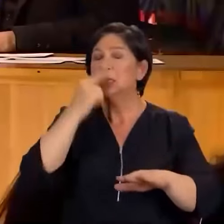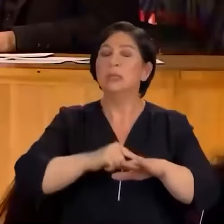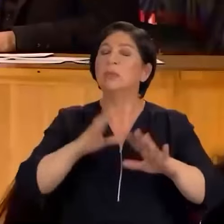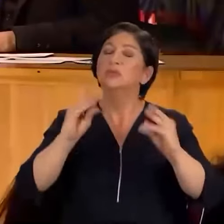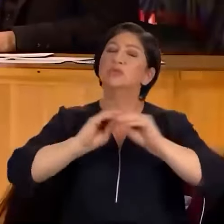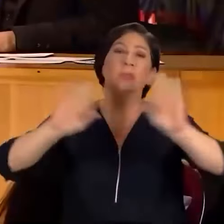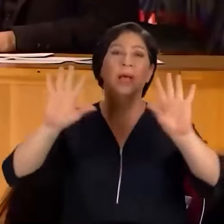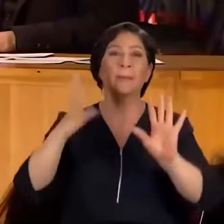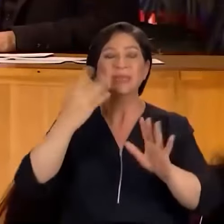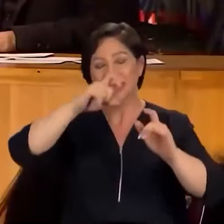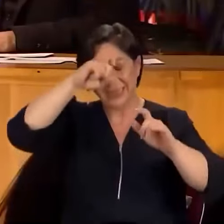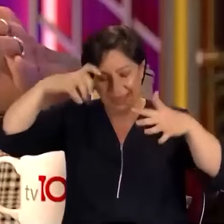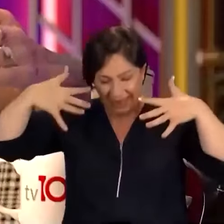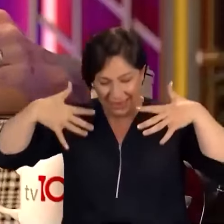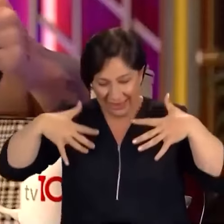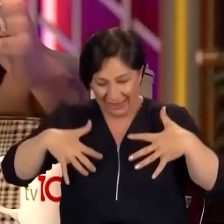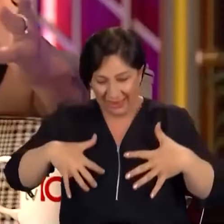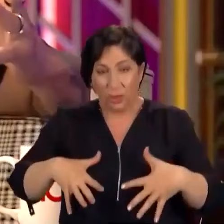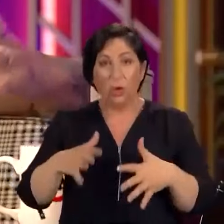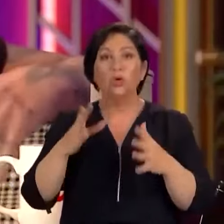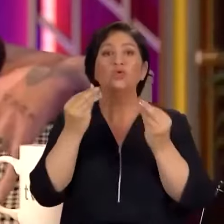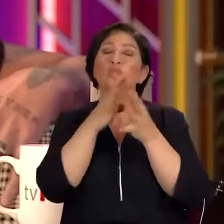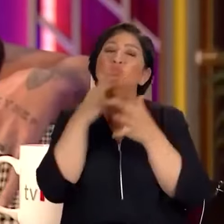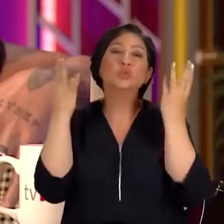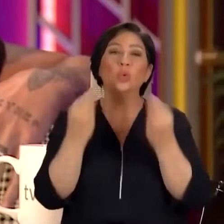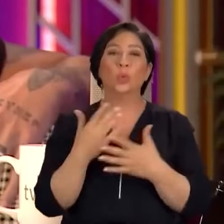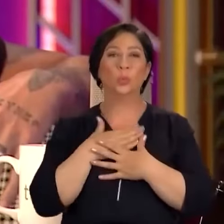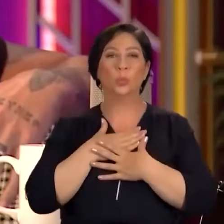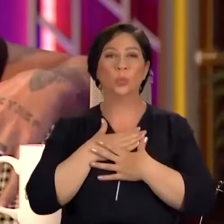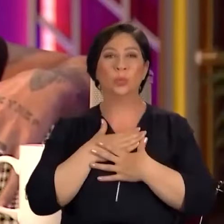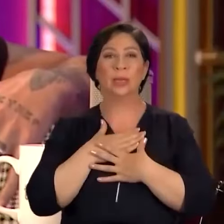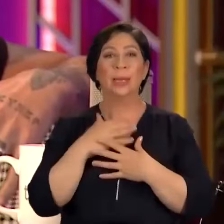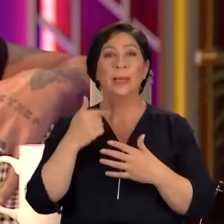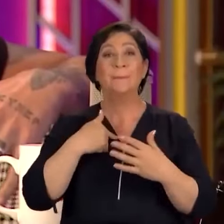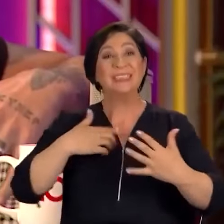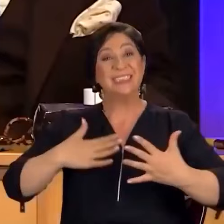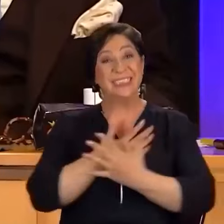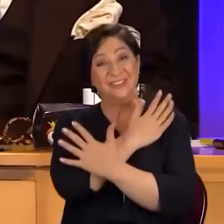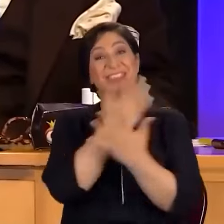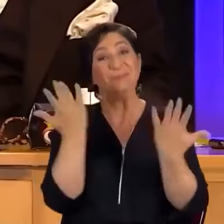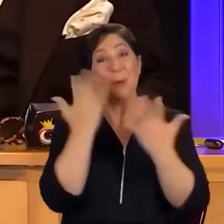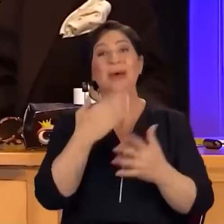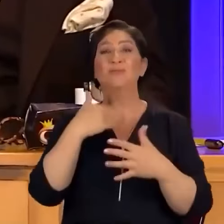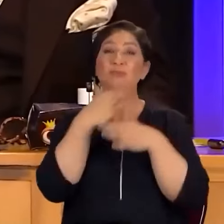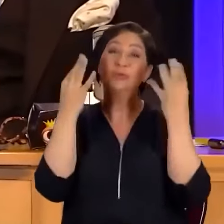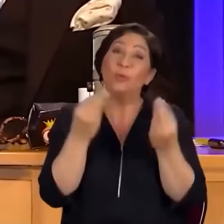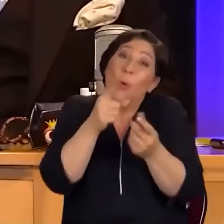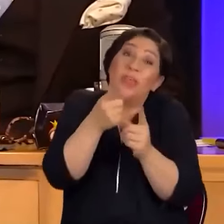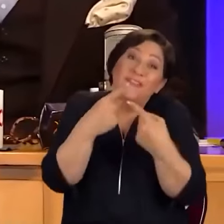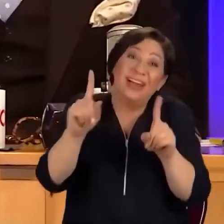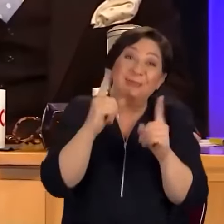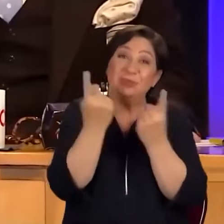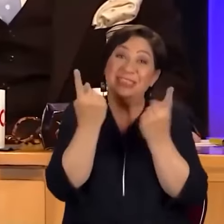inanılmaz. Mesela ben terlediğim zaman korkunç mutlu olan bir adamım. Ben seviştiğim zaman mutlu oluyorum. O da güzel